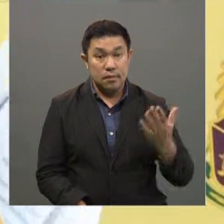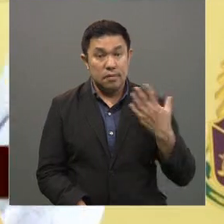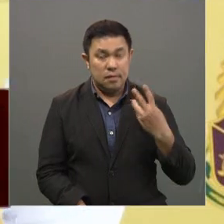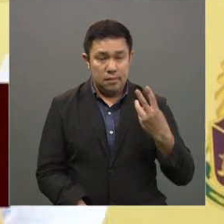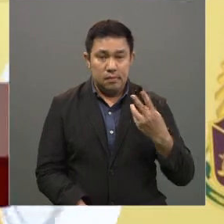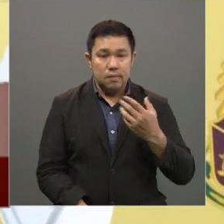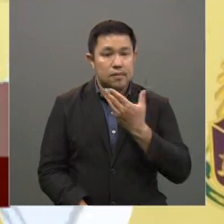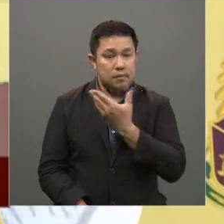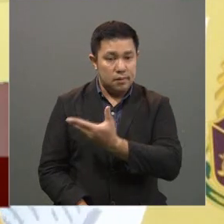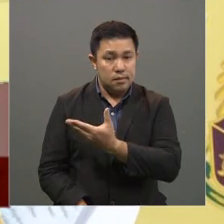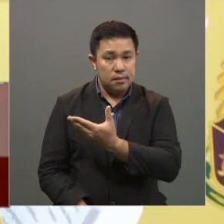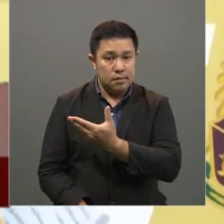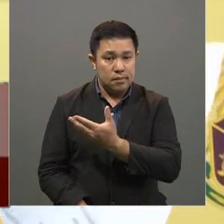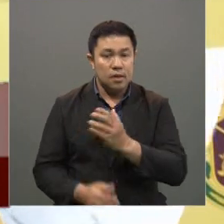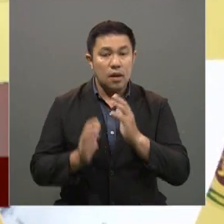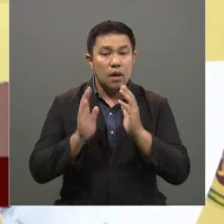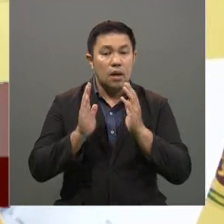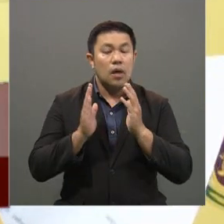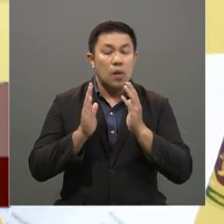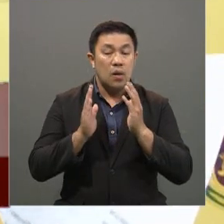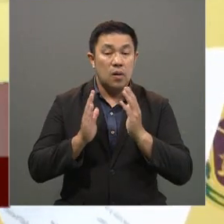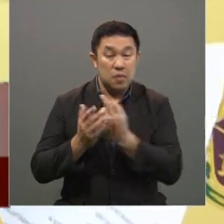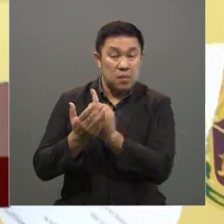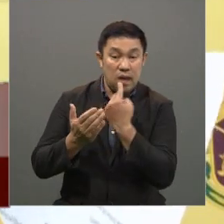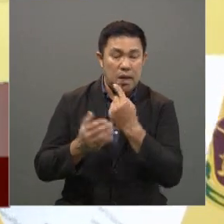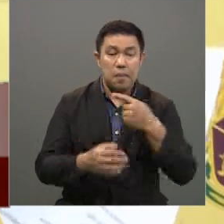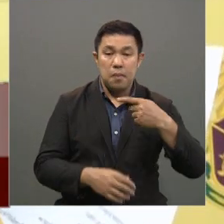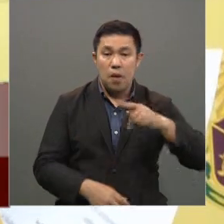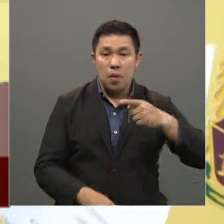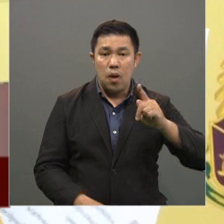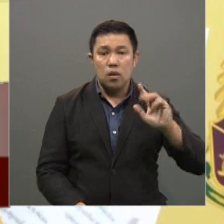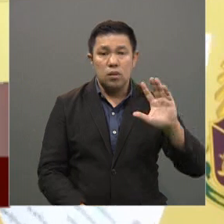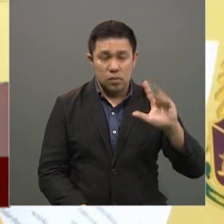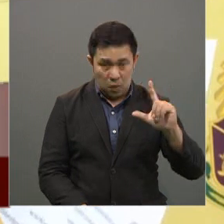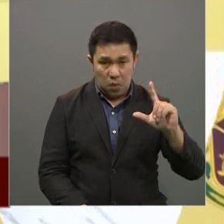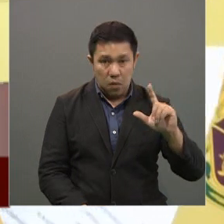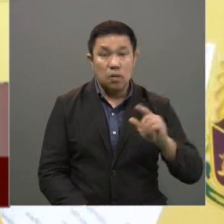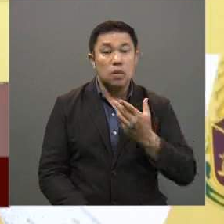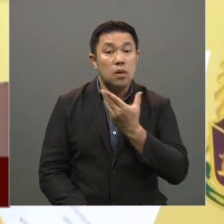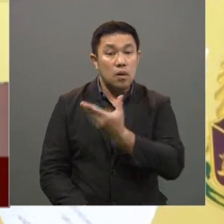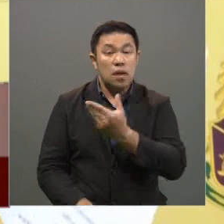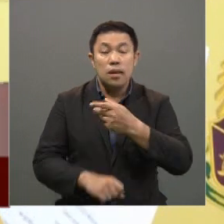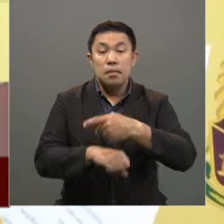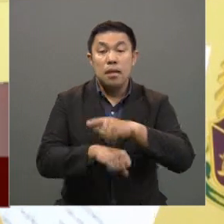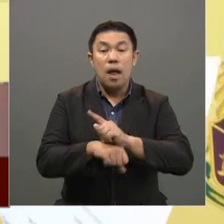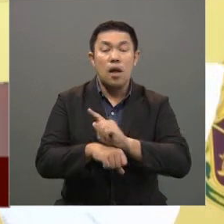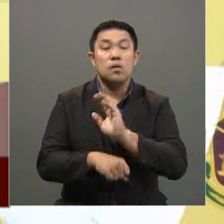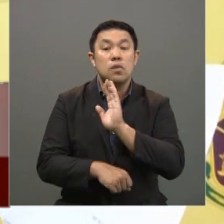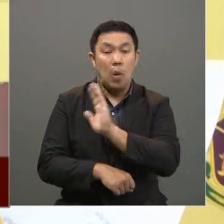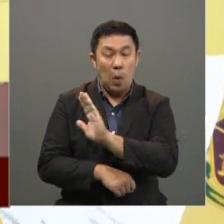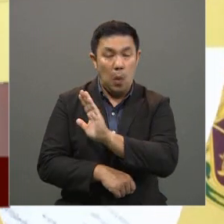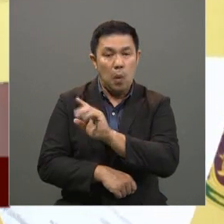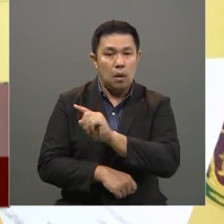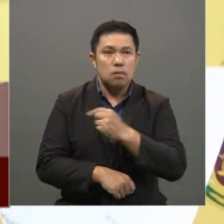ทางอ่าทางผู้แทนของคณะกรรมการปปชแล้วว่าอ่าทางตัวท่านประธานเองก็เ่ามี